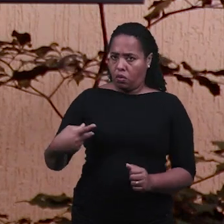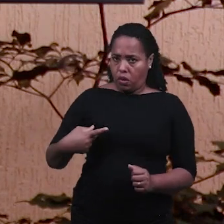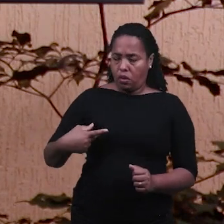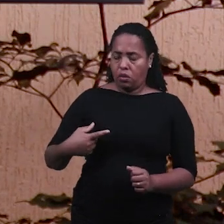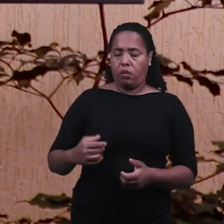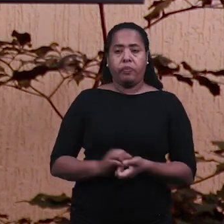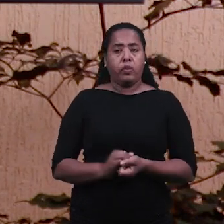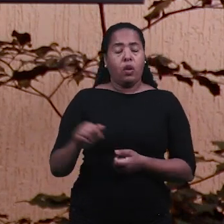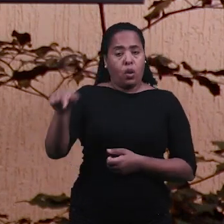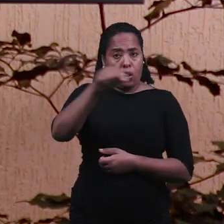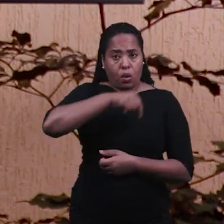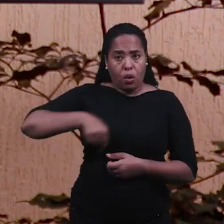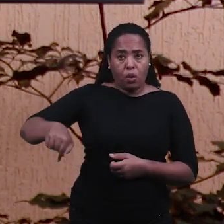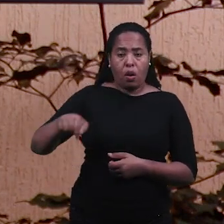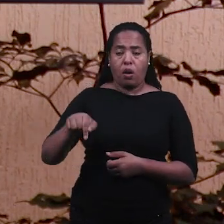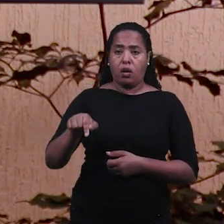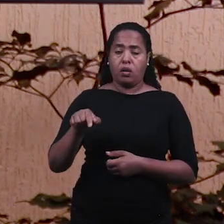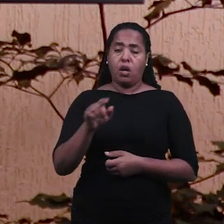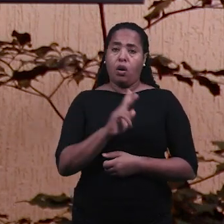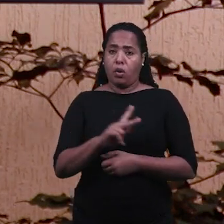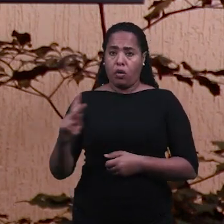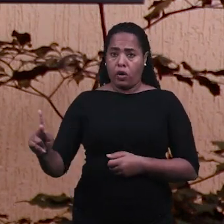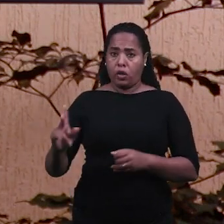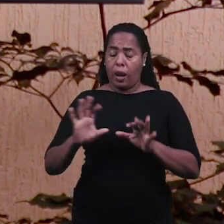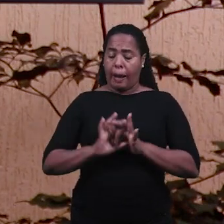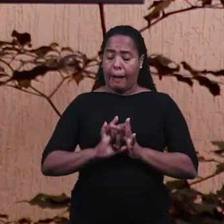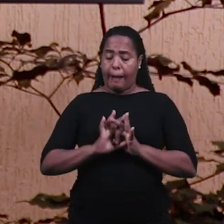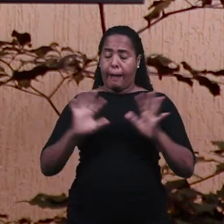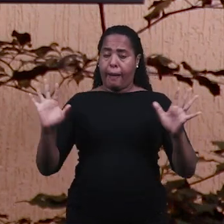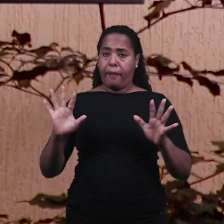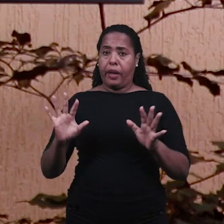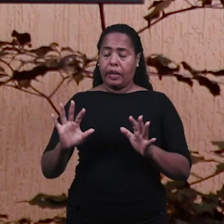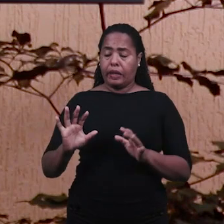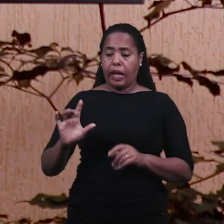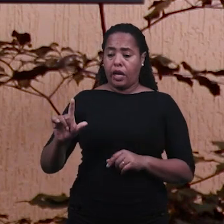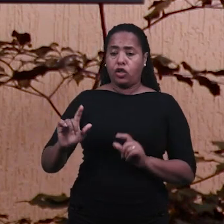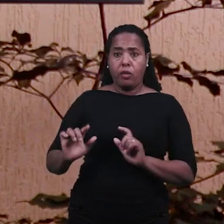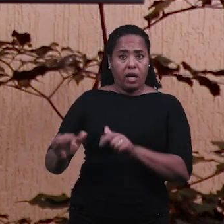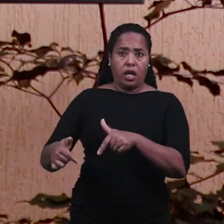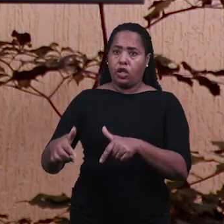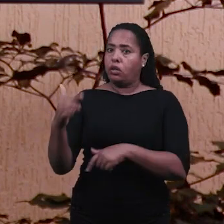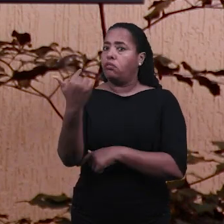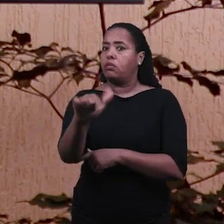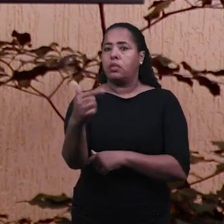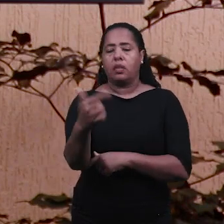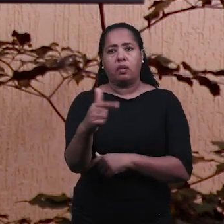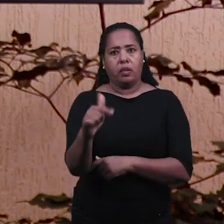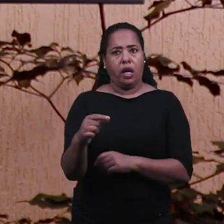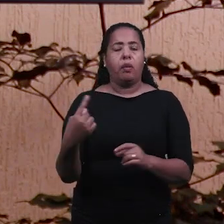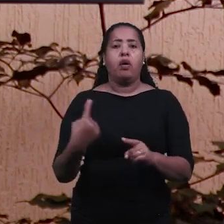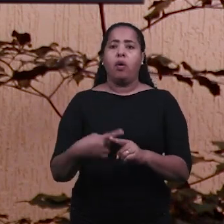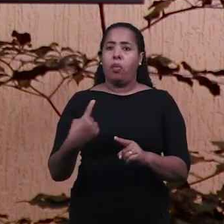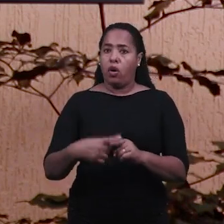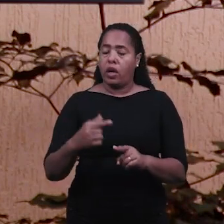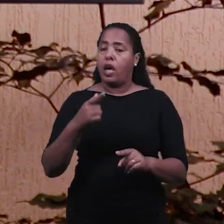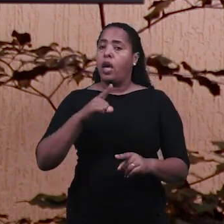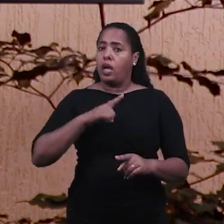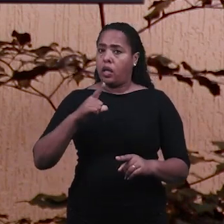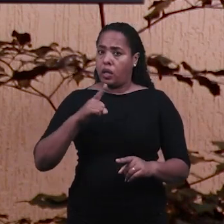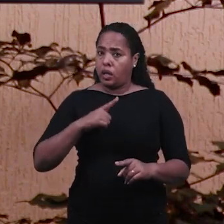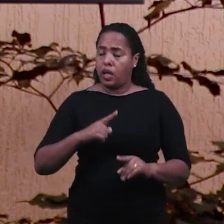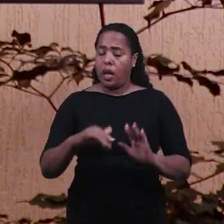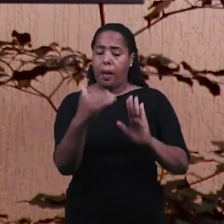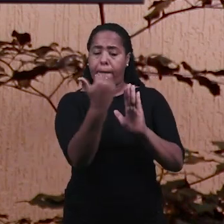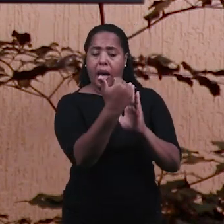prise avec le pasteur. Nous, les professeurs, nous n'avons pas l'autorisation pour faire cela. Parce qu'il y a une détermination de